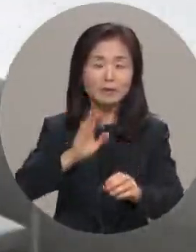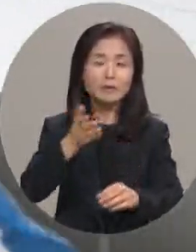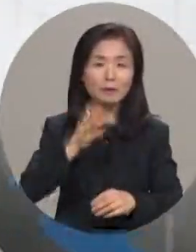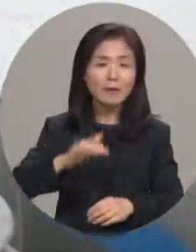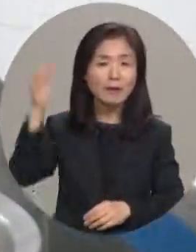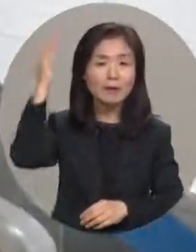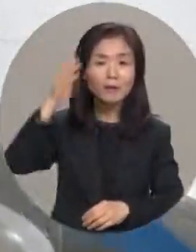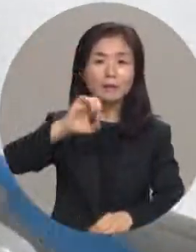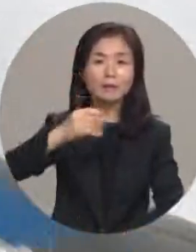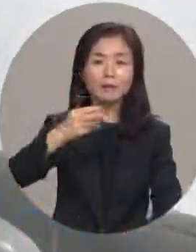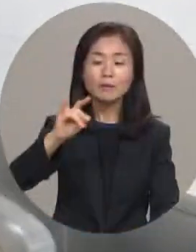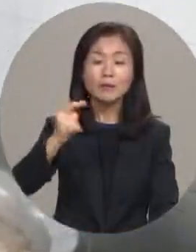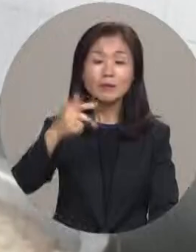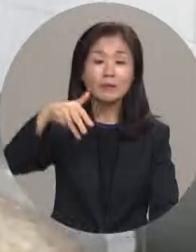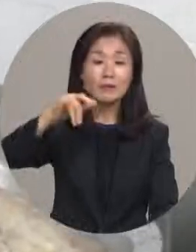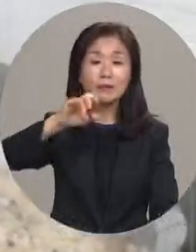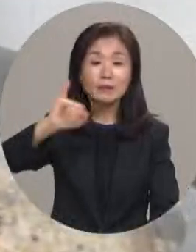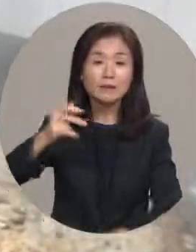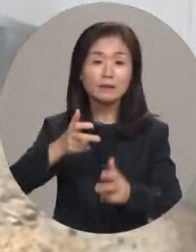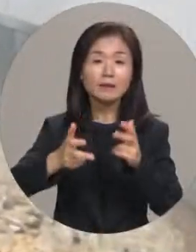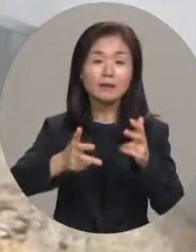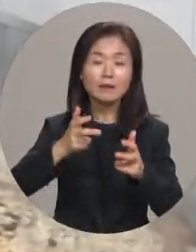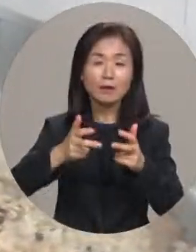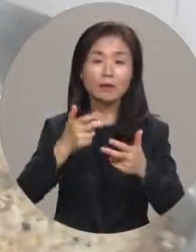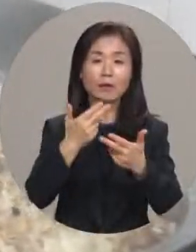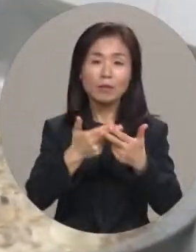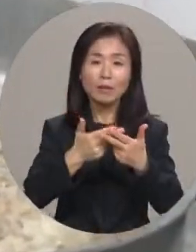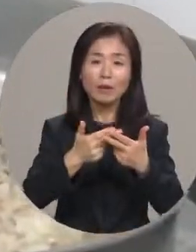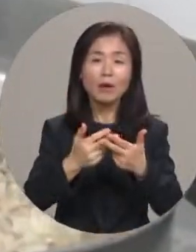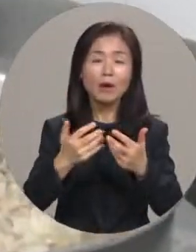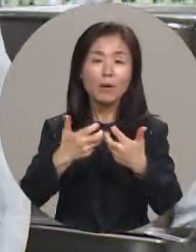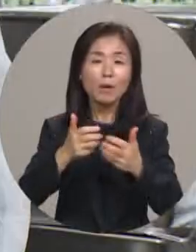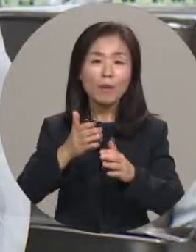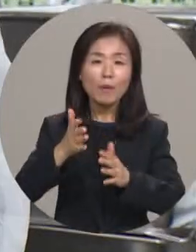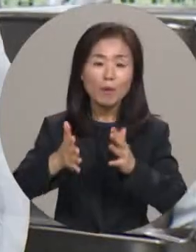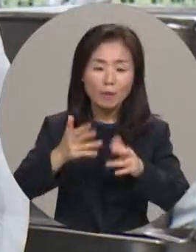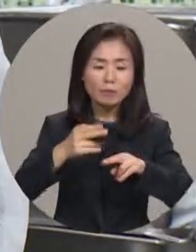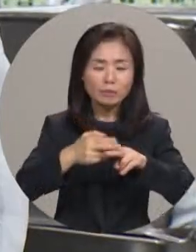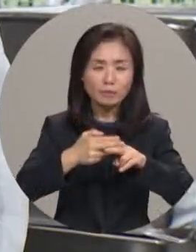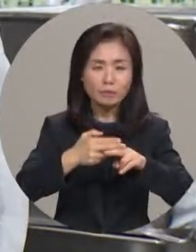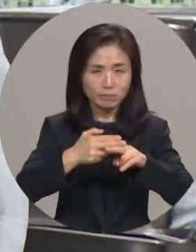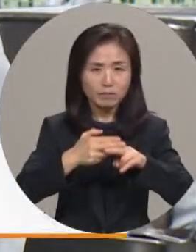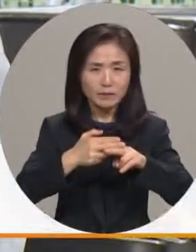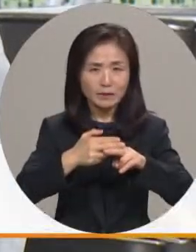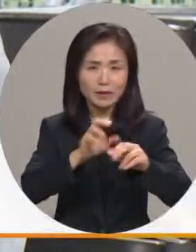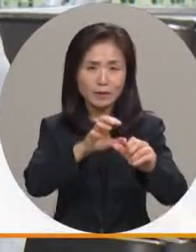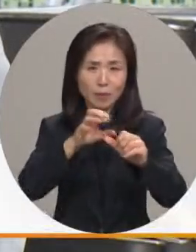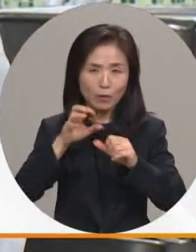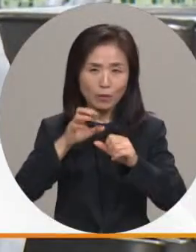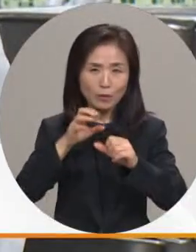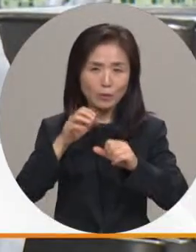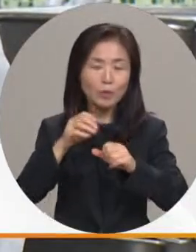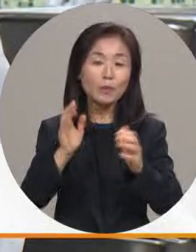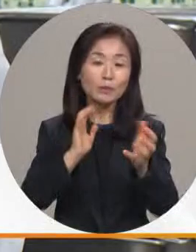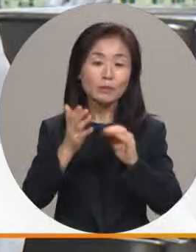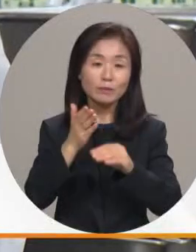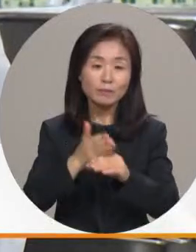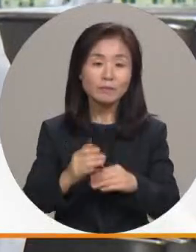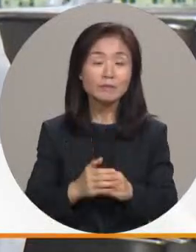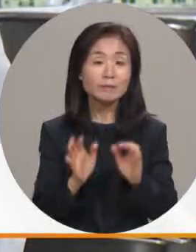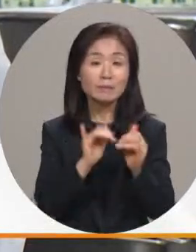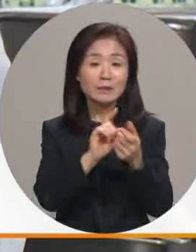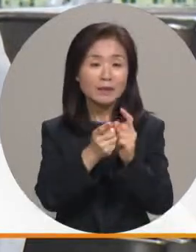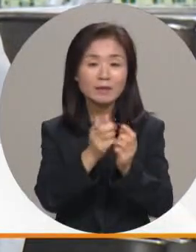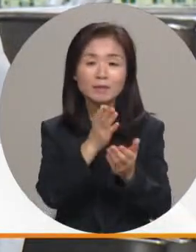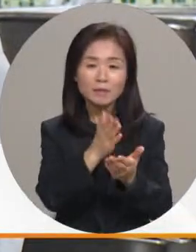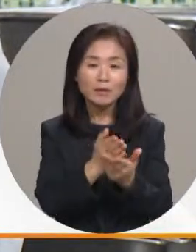산업협회 등과 로봇 급식실 확대를 논의하고 있습니다. 오히려 인력을 뭐 대체한다거나 이런 것보다는